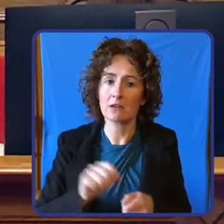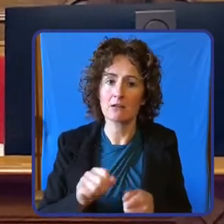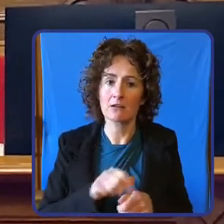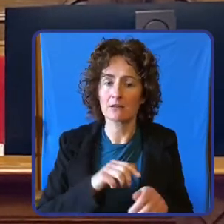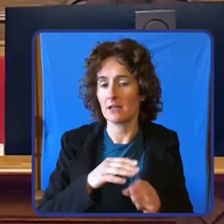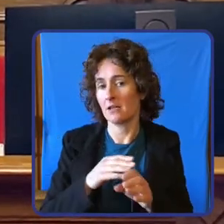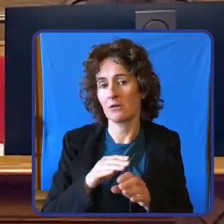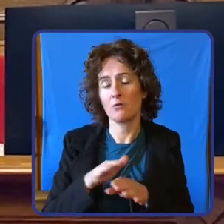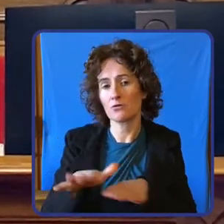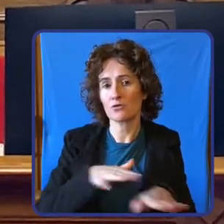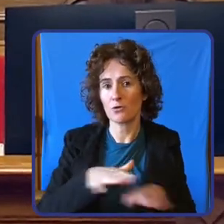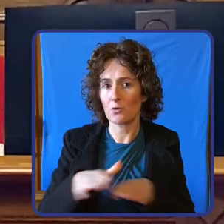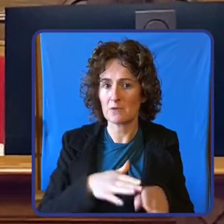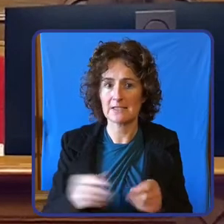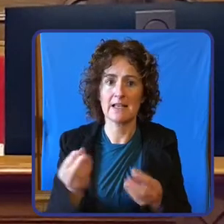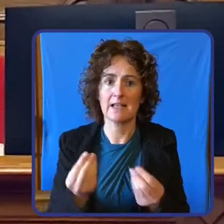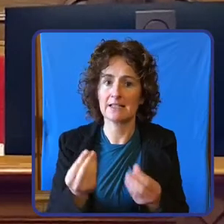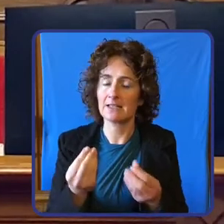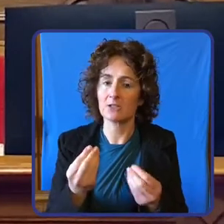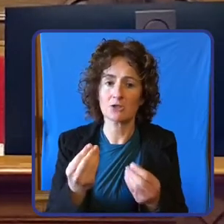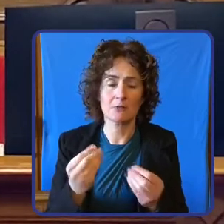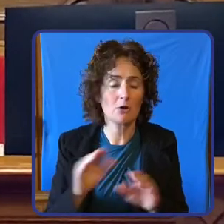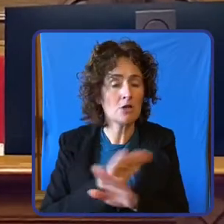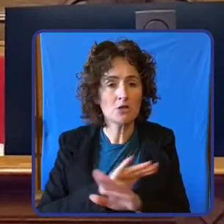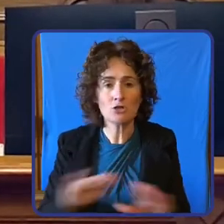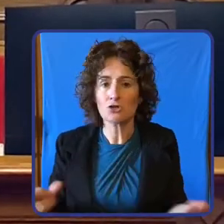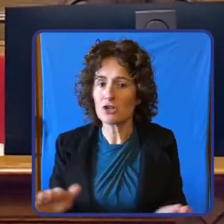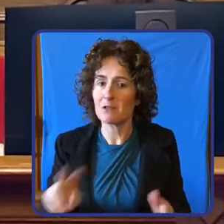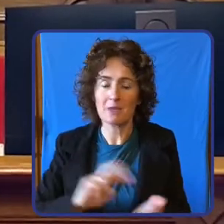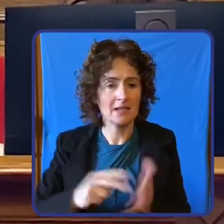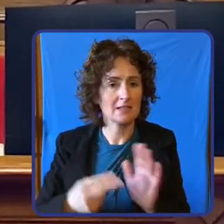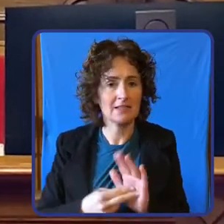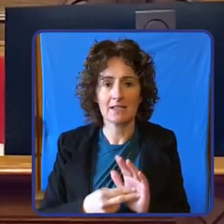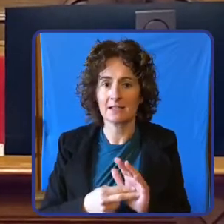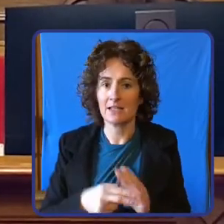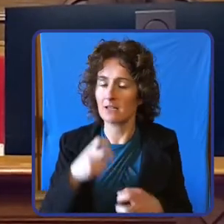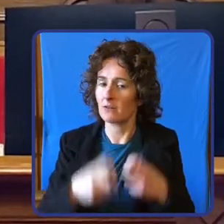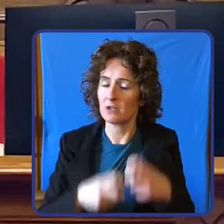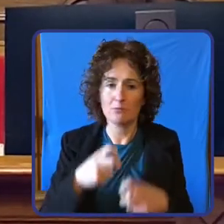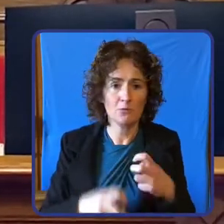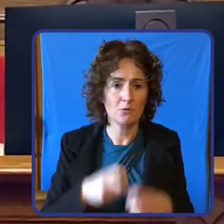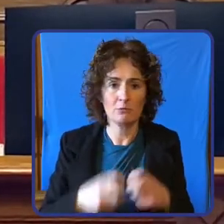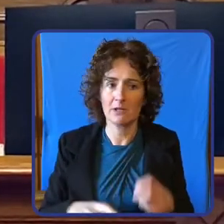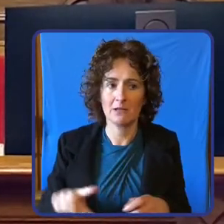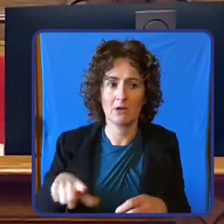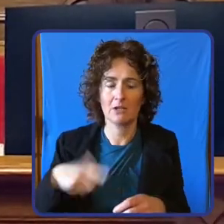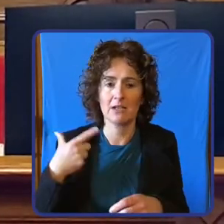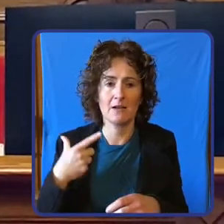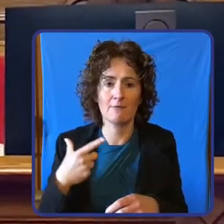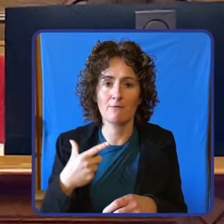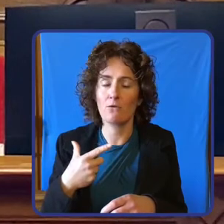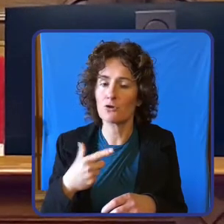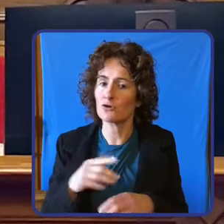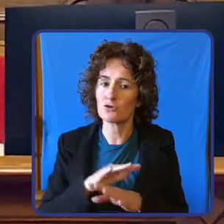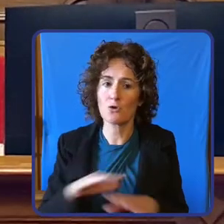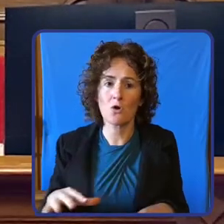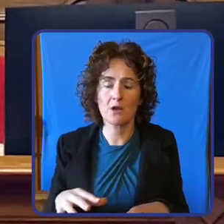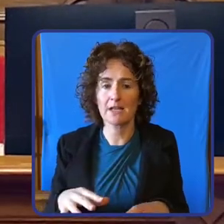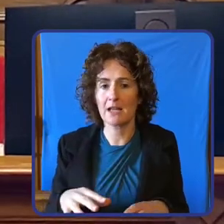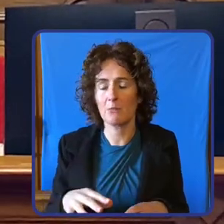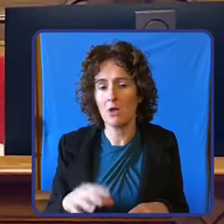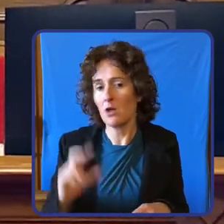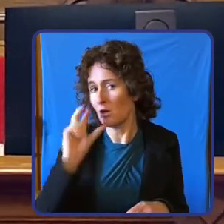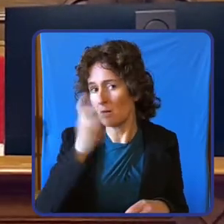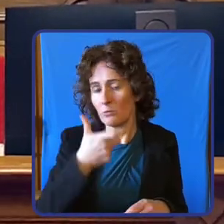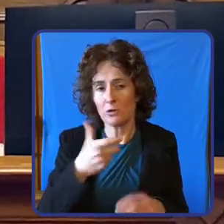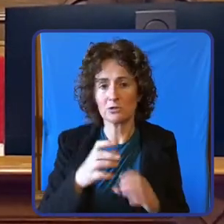a tramtrénnel semmilyen biztonsági probléma nem merült föl. Soha, szemben a volánbusszal még soha nem robbantak le a körforgalmakban, meg az utak